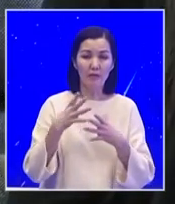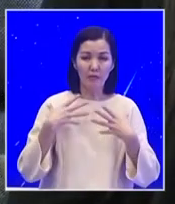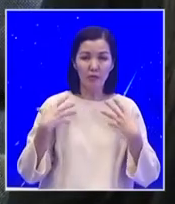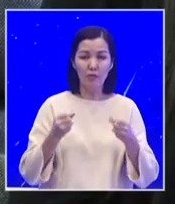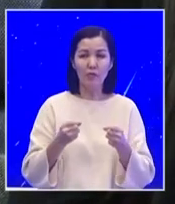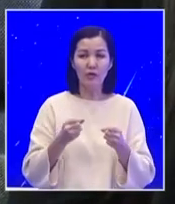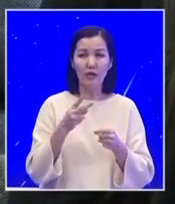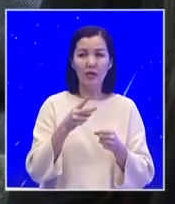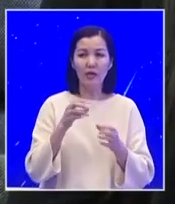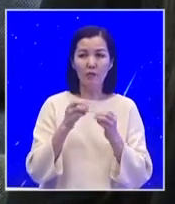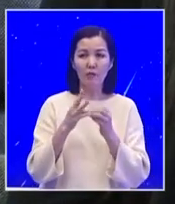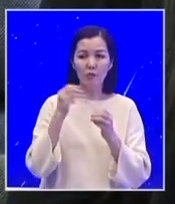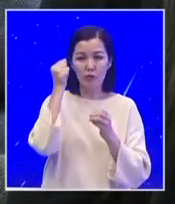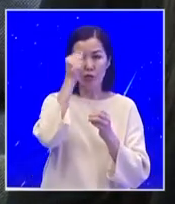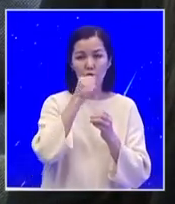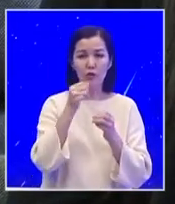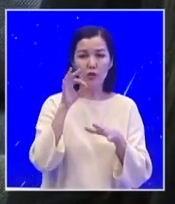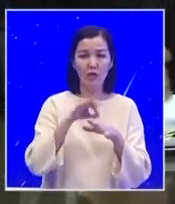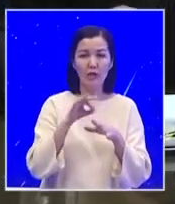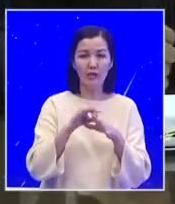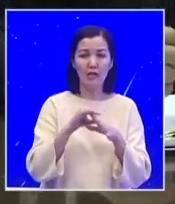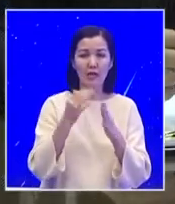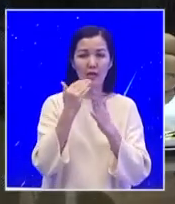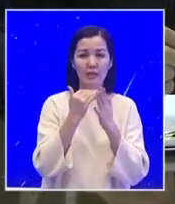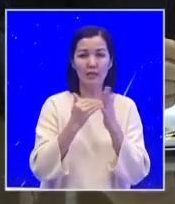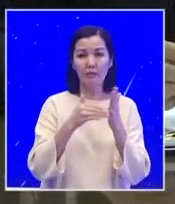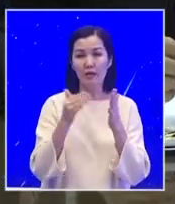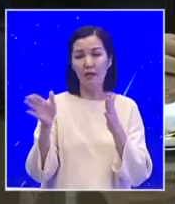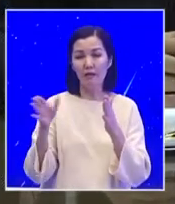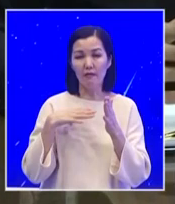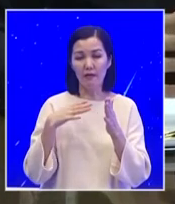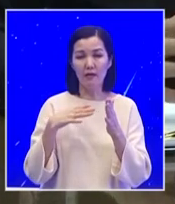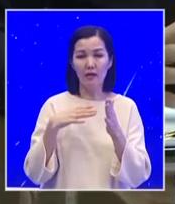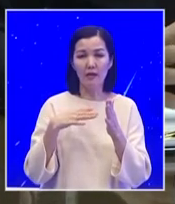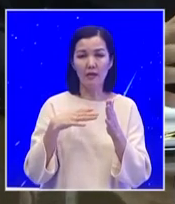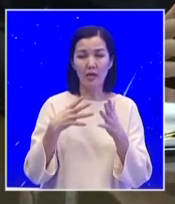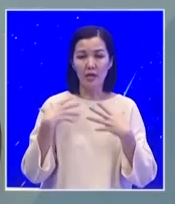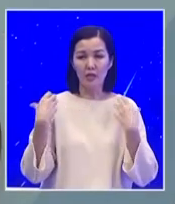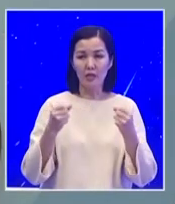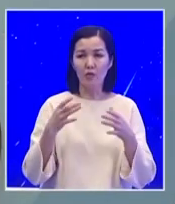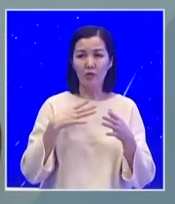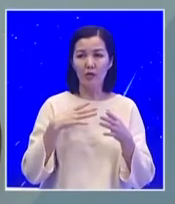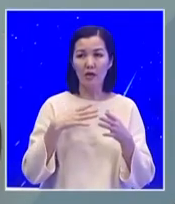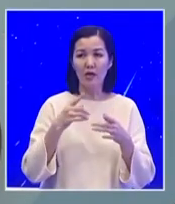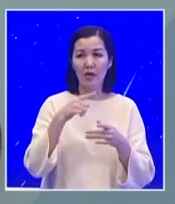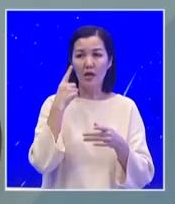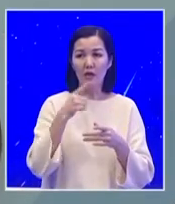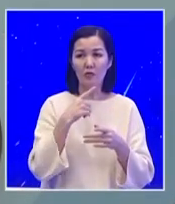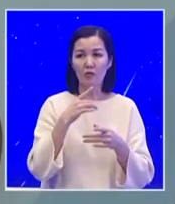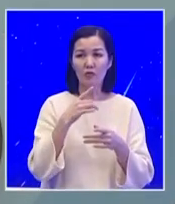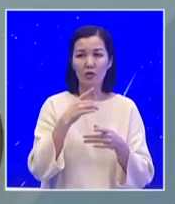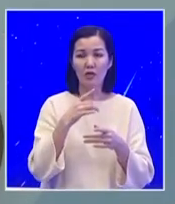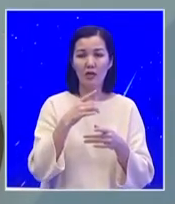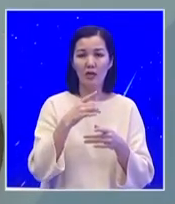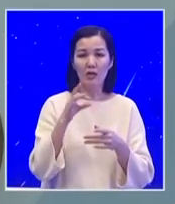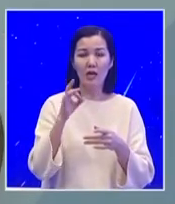қабылдап, 2013 жылы бұл дертке шалдыққандар тізімінен алынды. Ауруды жеңіп, құлан таза айықты. Айтуынша, аты жаман аурудан